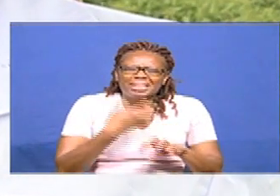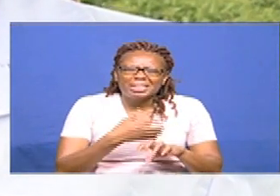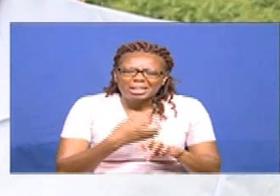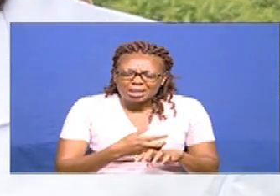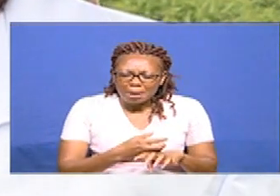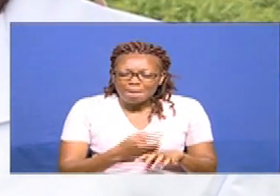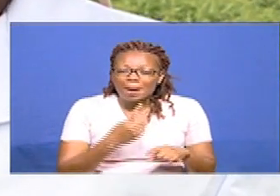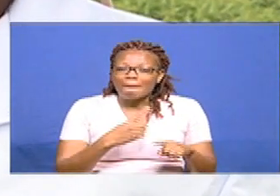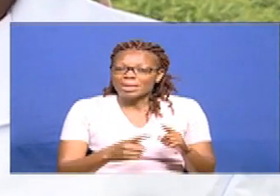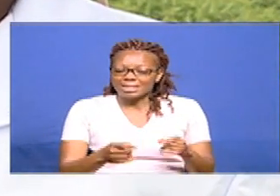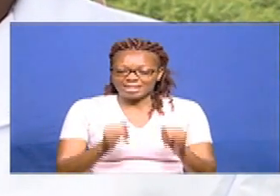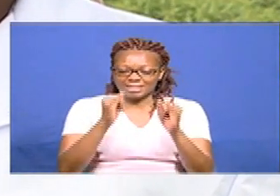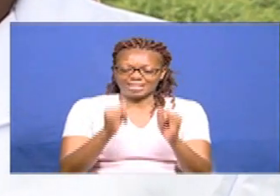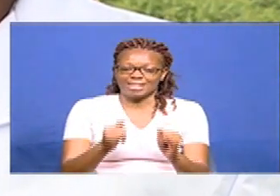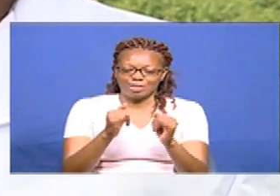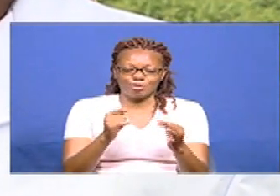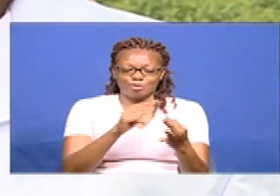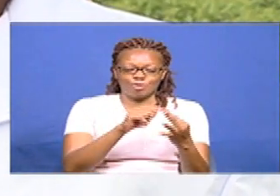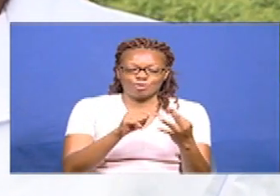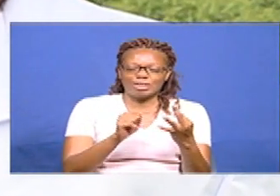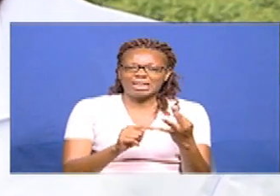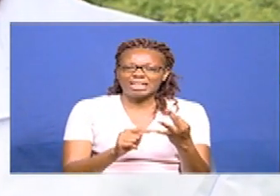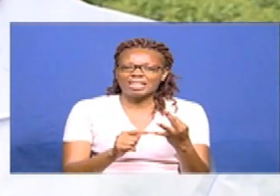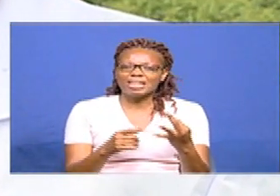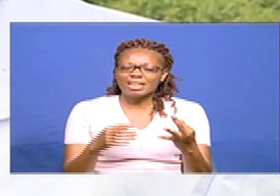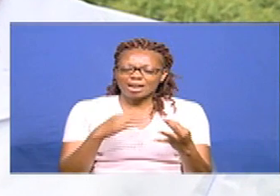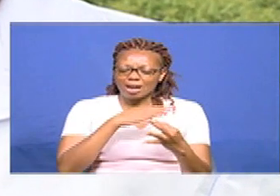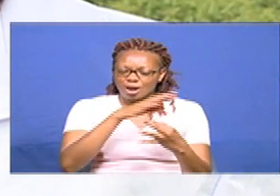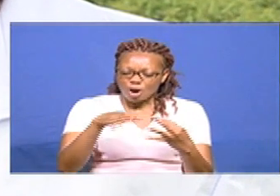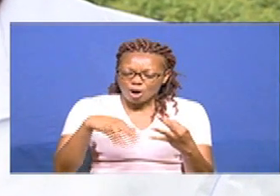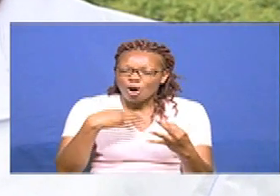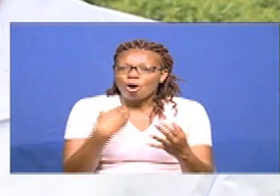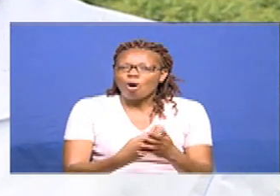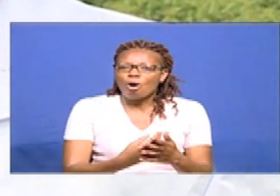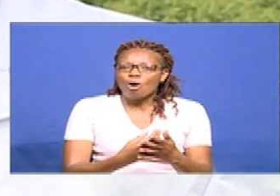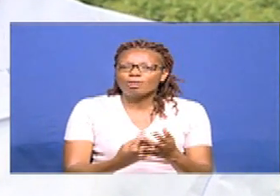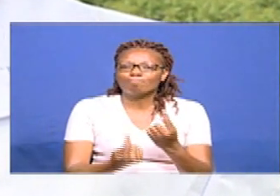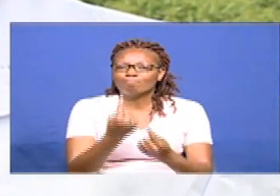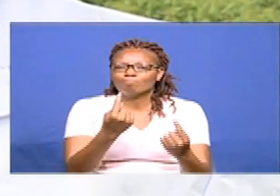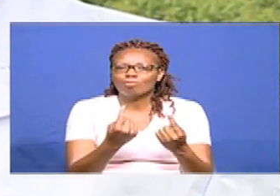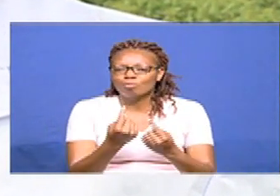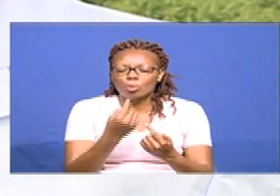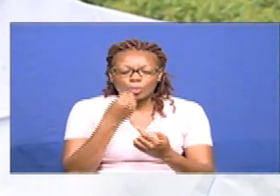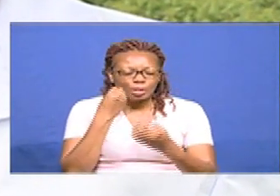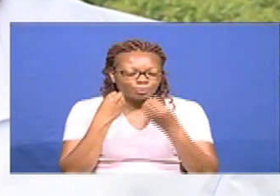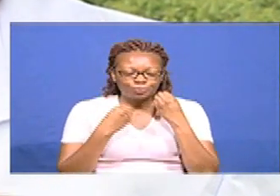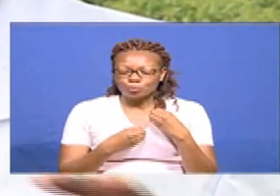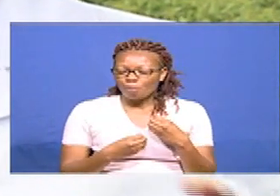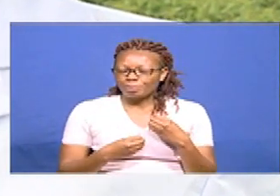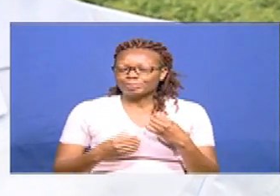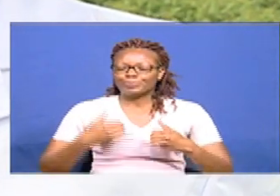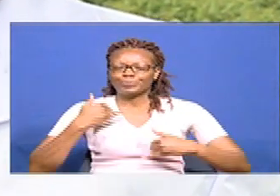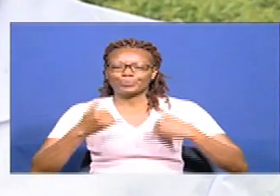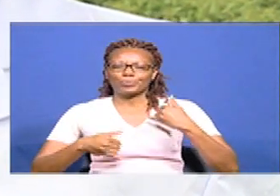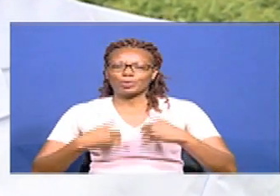hizi mpya ambazo tumetengeneza sasa, hizi hazina hiyo yenye hivi vizuri, zinaiva haraka. Ndengu katika